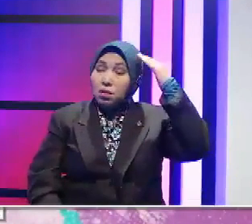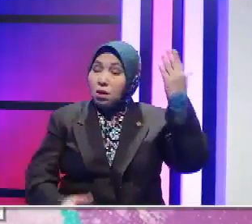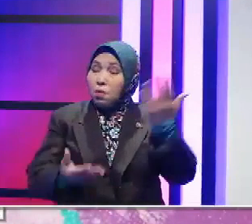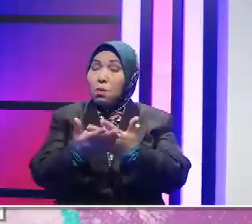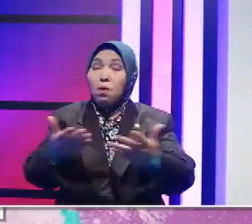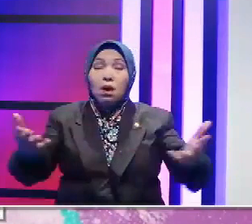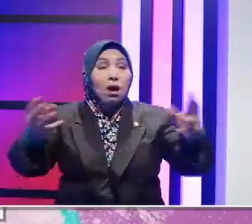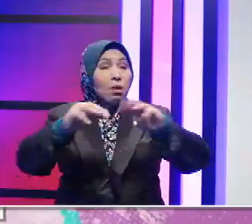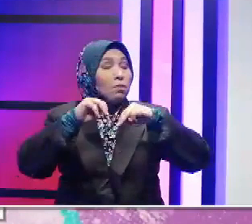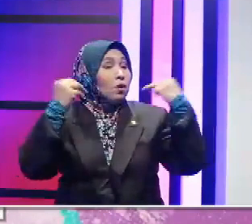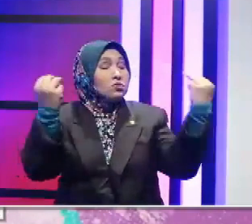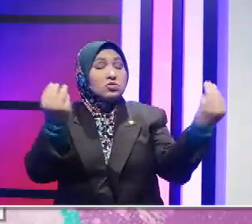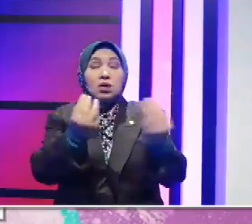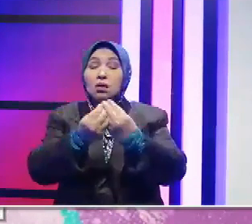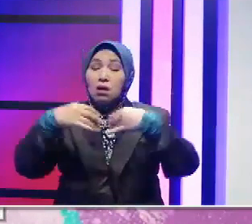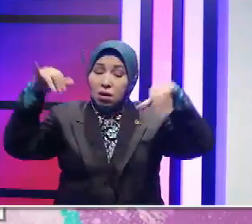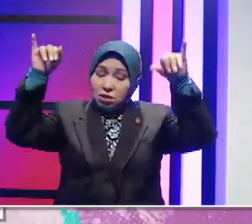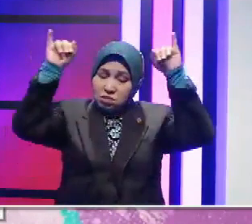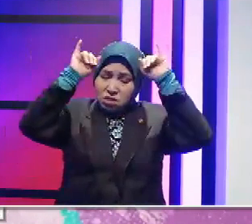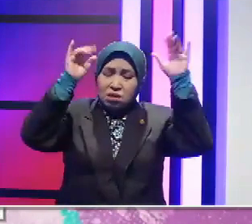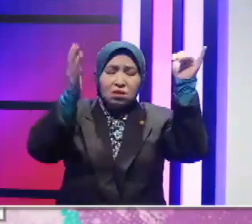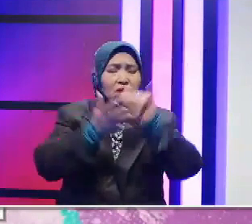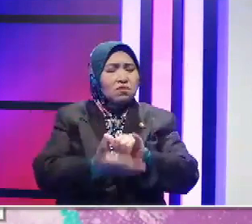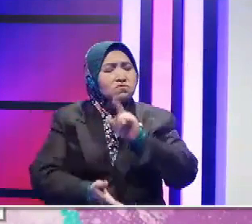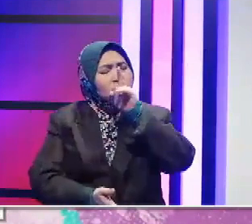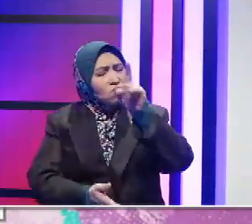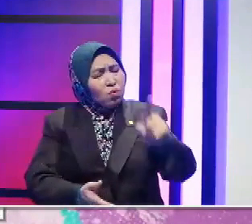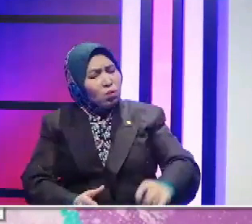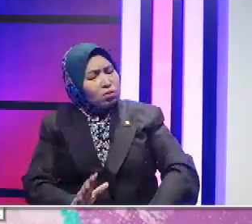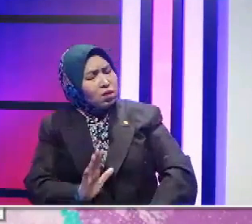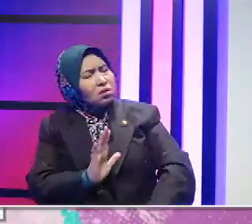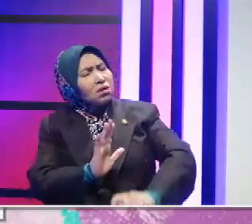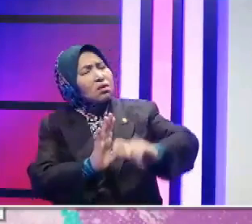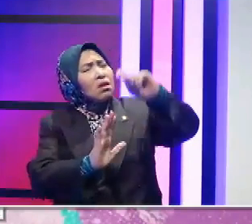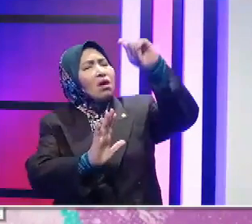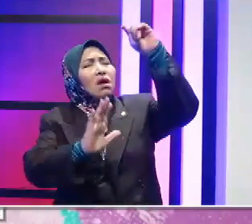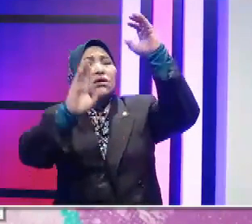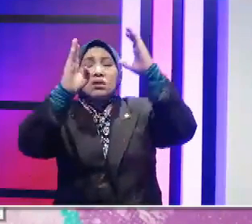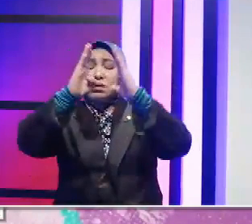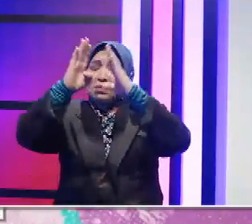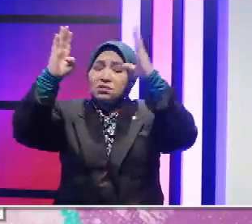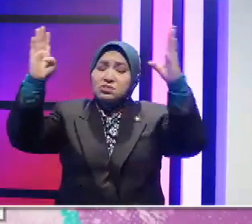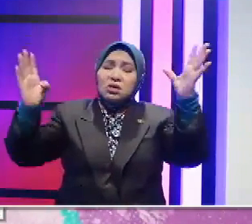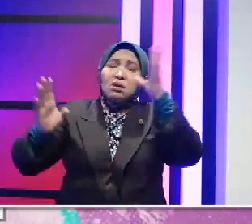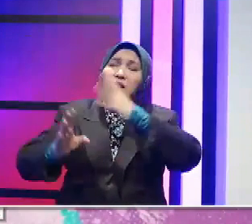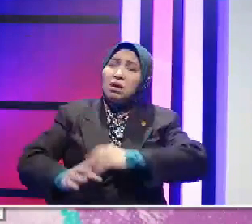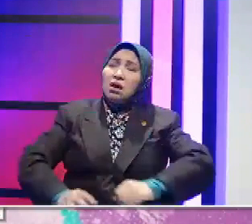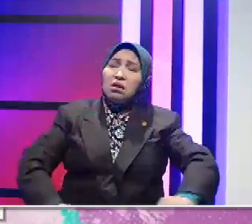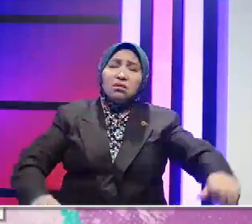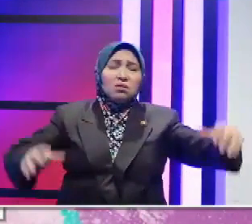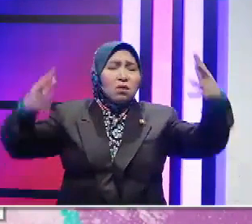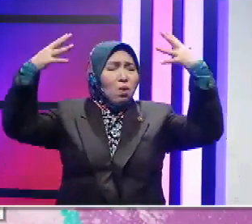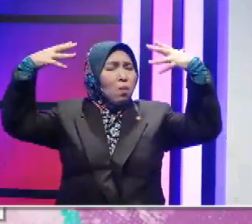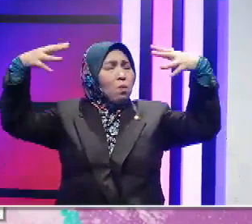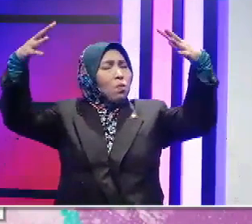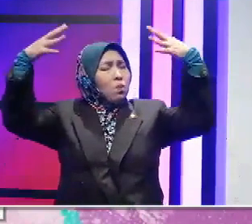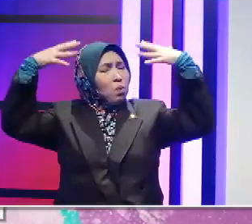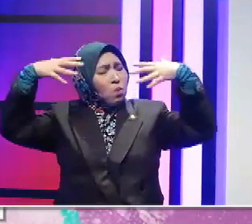وأنه تعالى جد ربنا ما اتخذ صاحبة